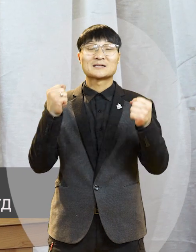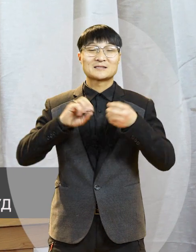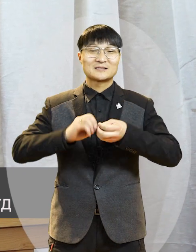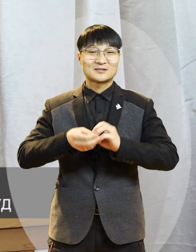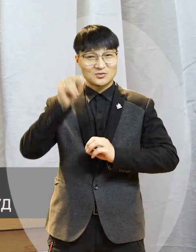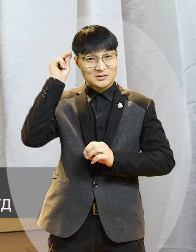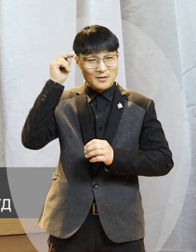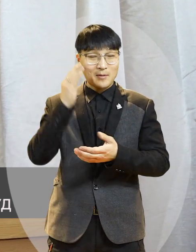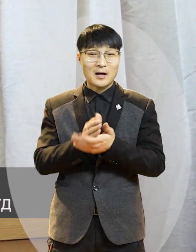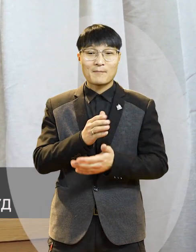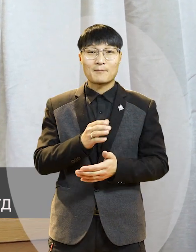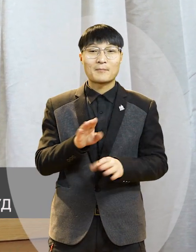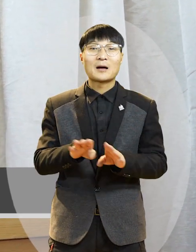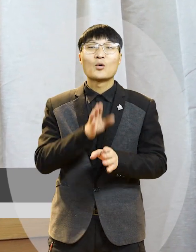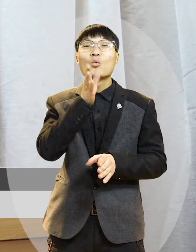сурсан,